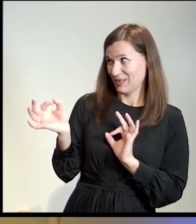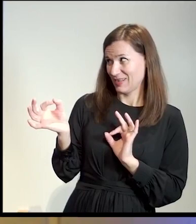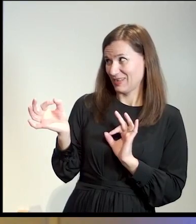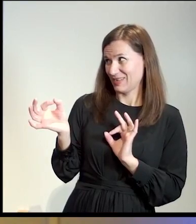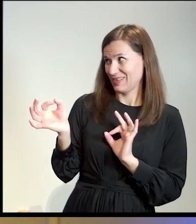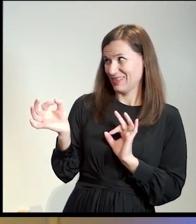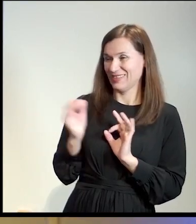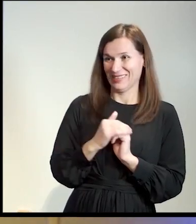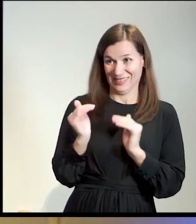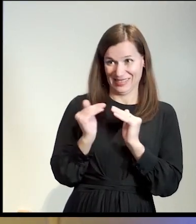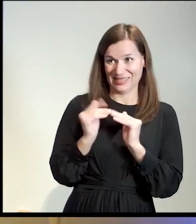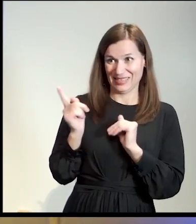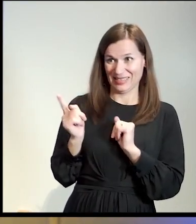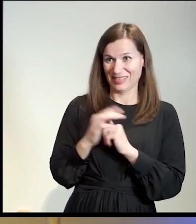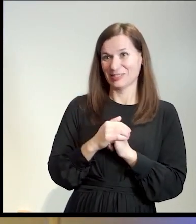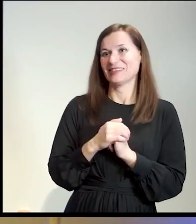jezika.